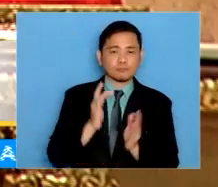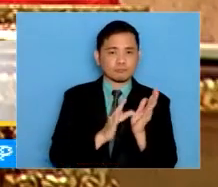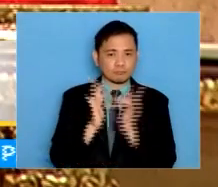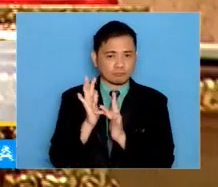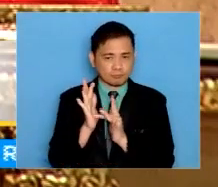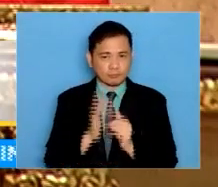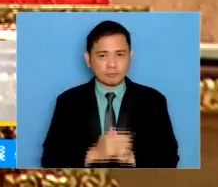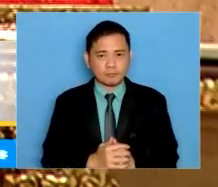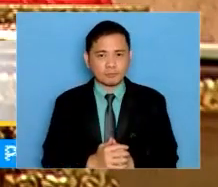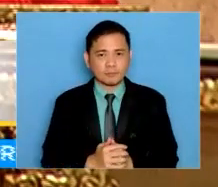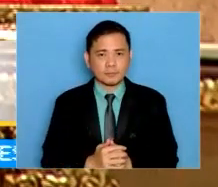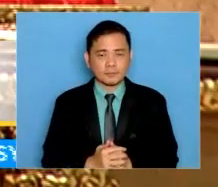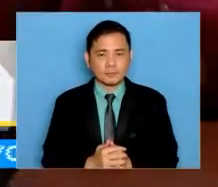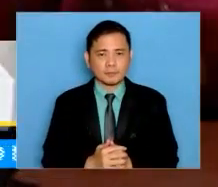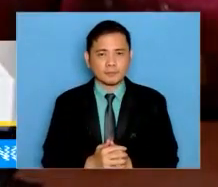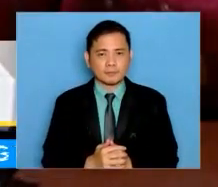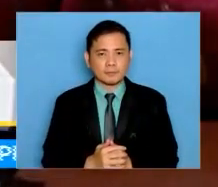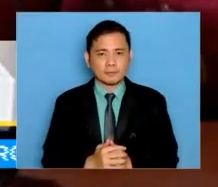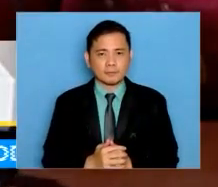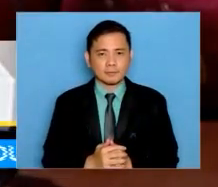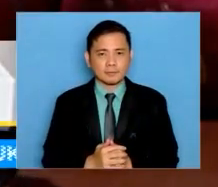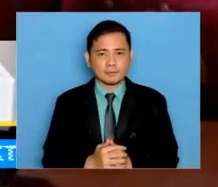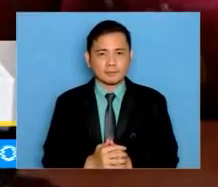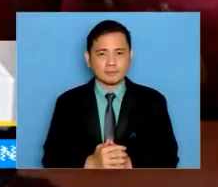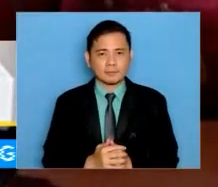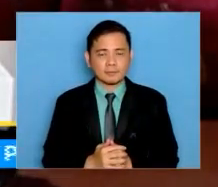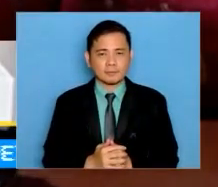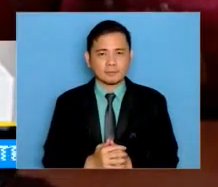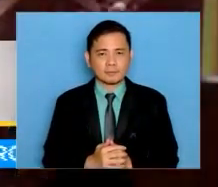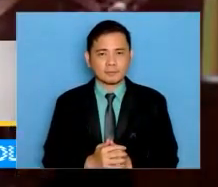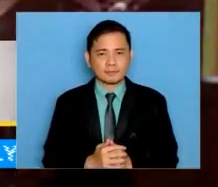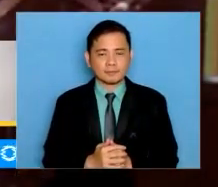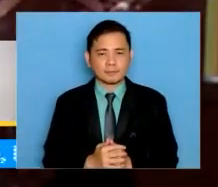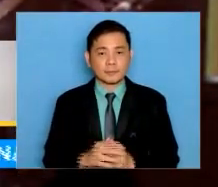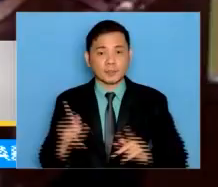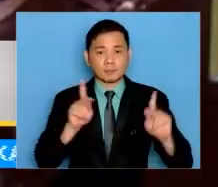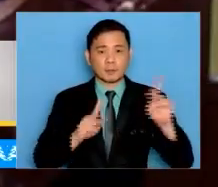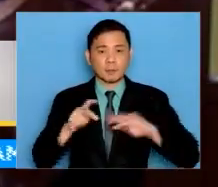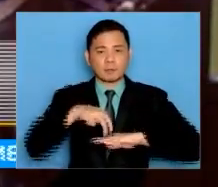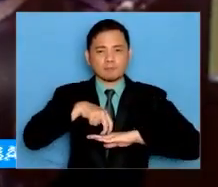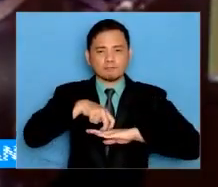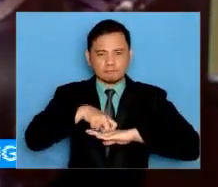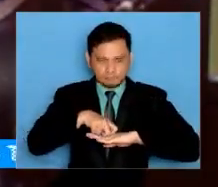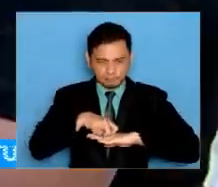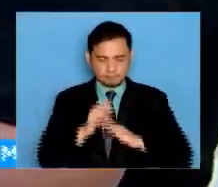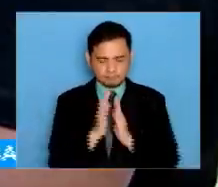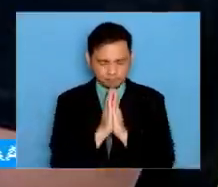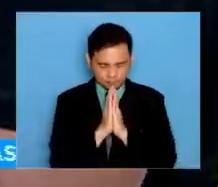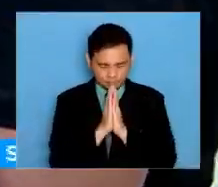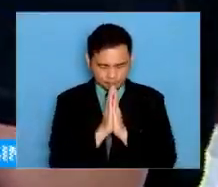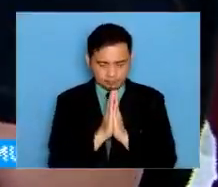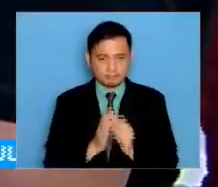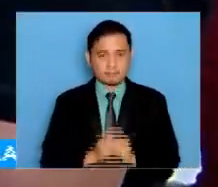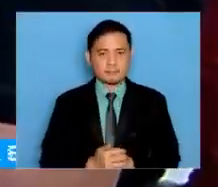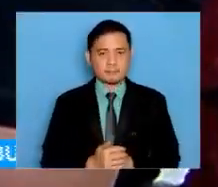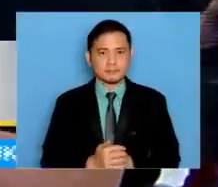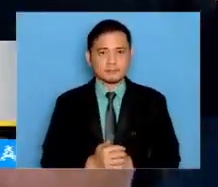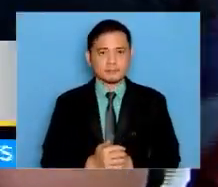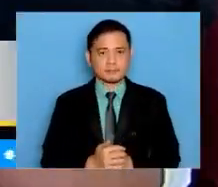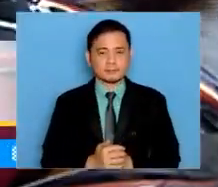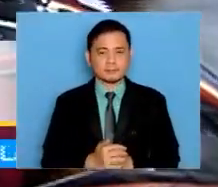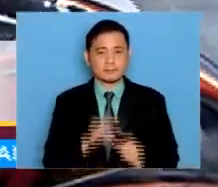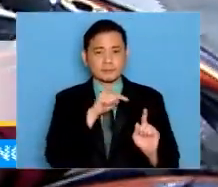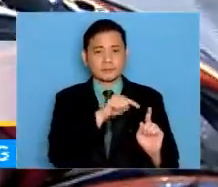kanyang bugtong na anak. Sari-sari ang naging panalangin ng mga Katoliko sa gitna ng misa. Kabilang dyan si Mang